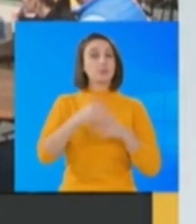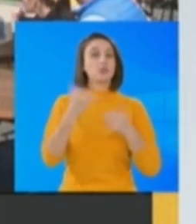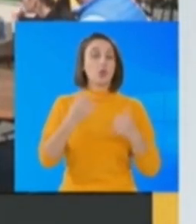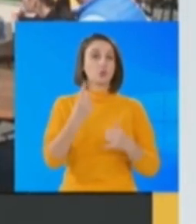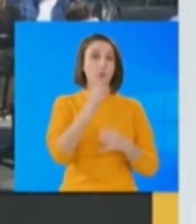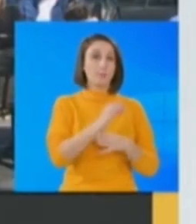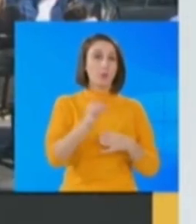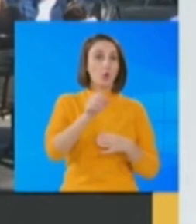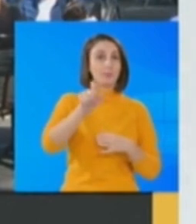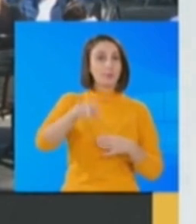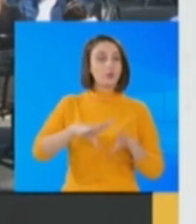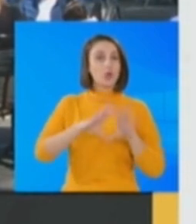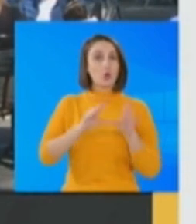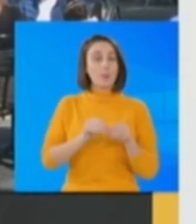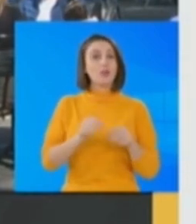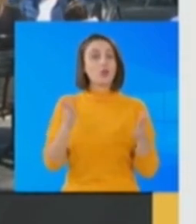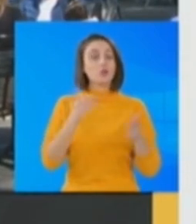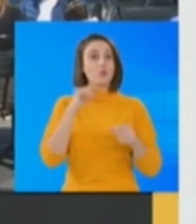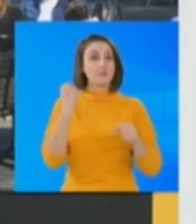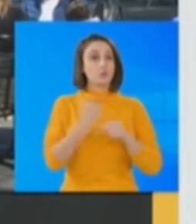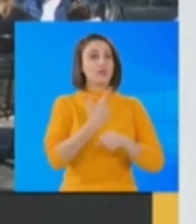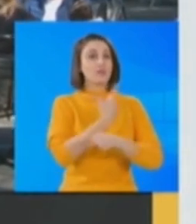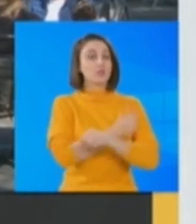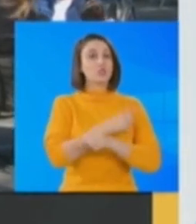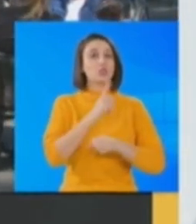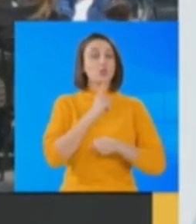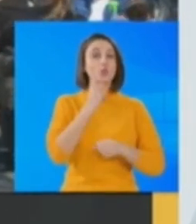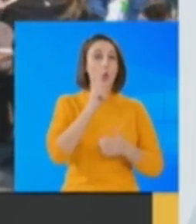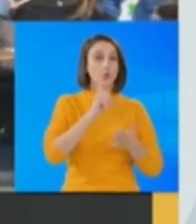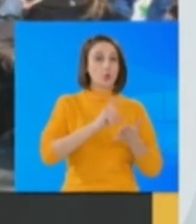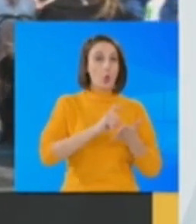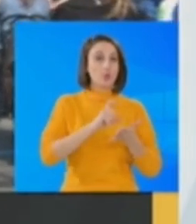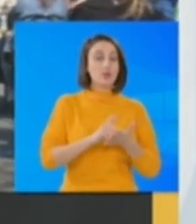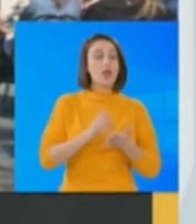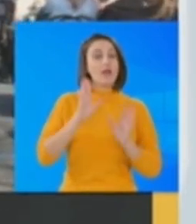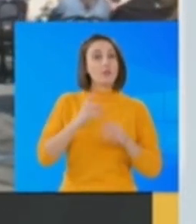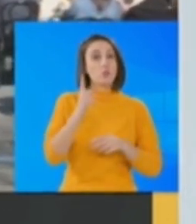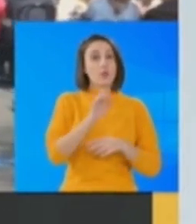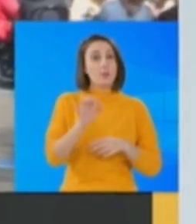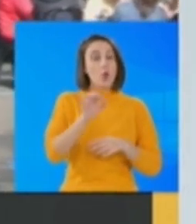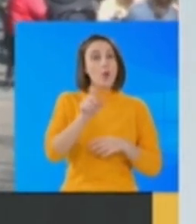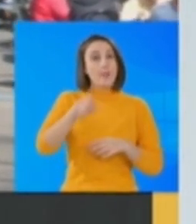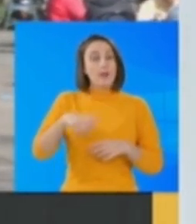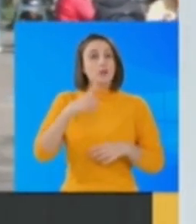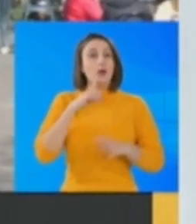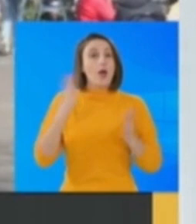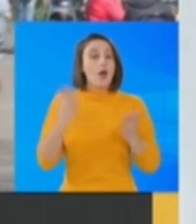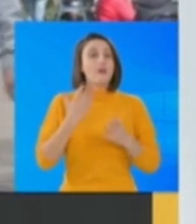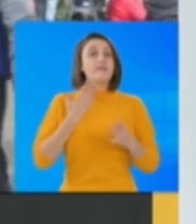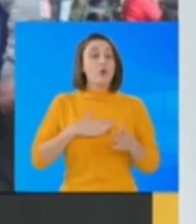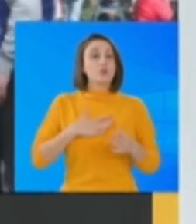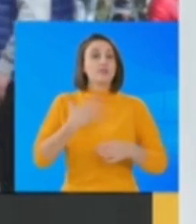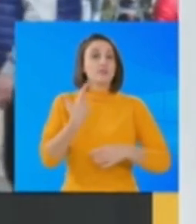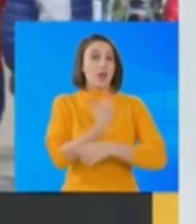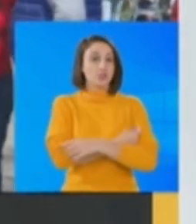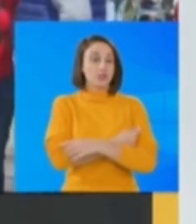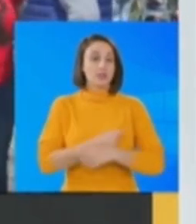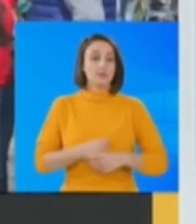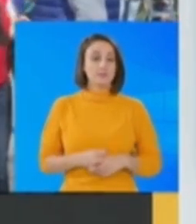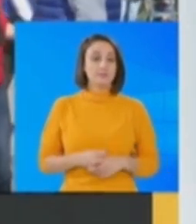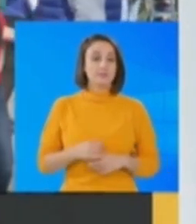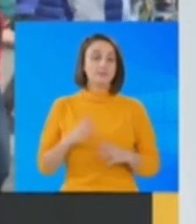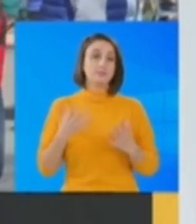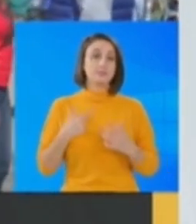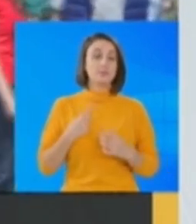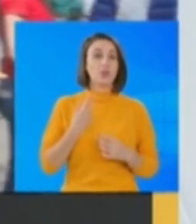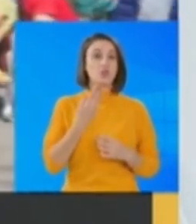1 milion de oameni care și-au făcut vaccinul cel puțin o doză. Adică avem 1 milion de oameni care doresc să se